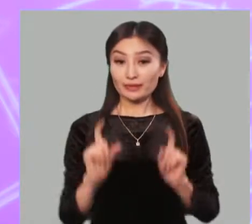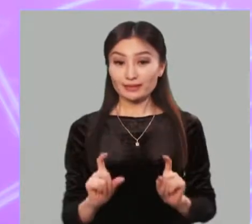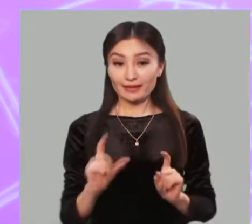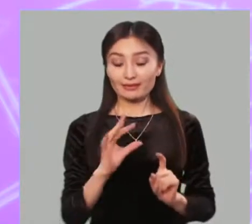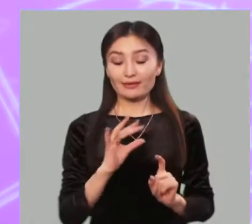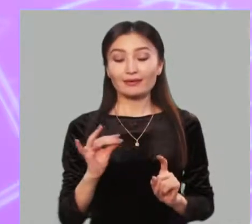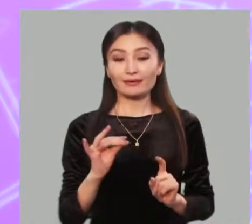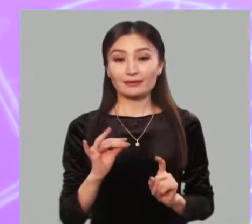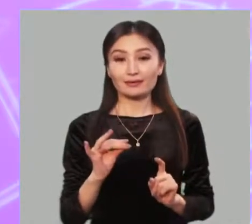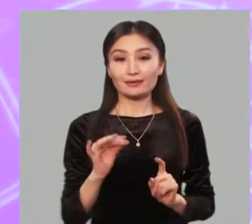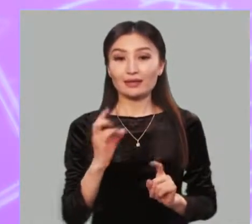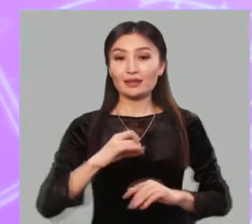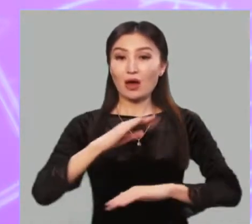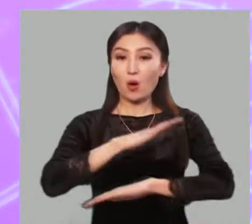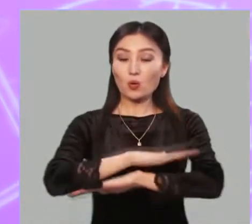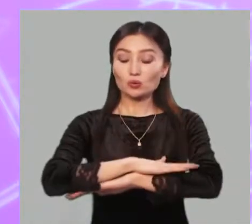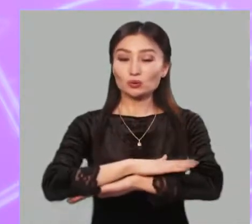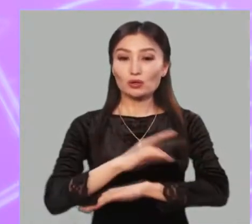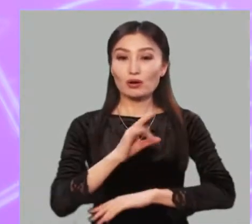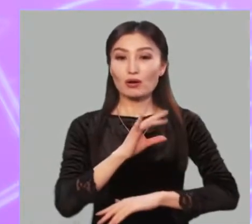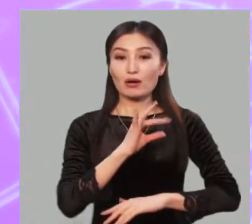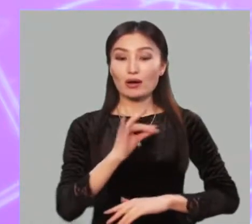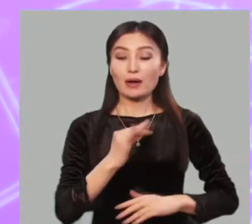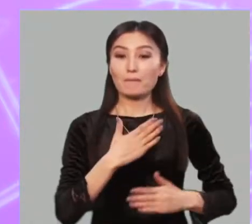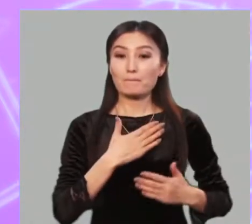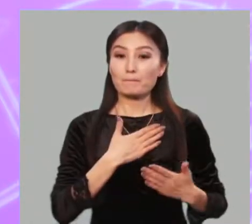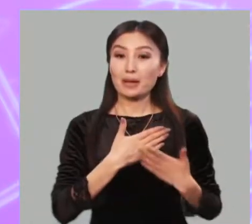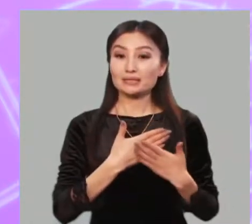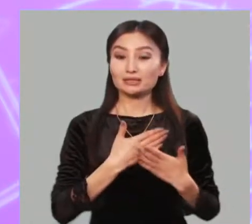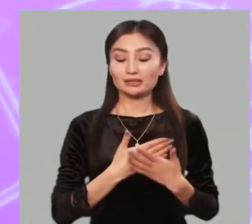и настройтесь на урок позитивно.